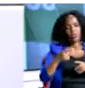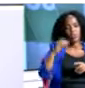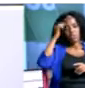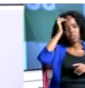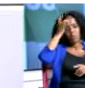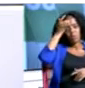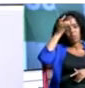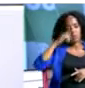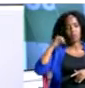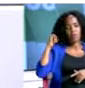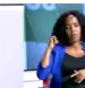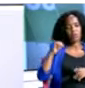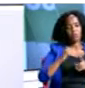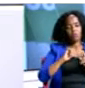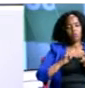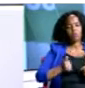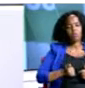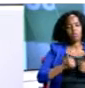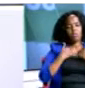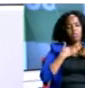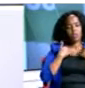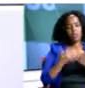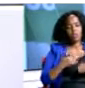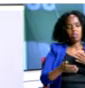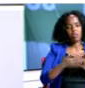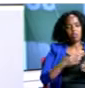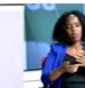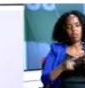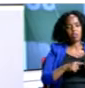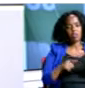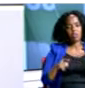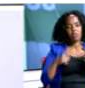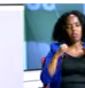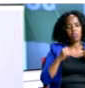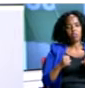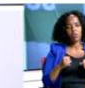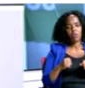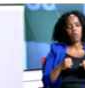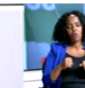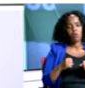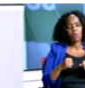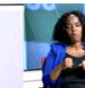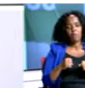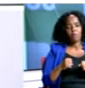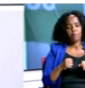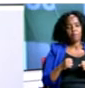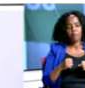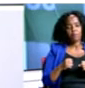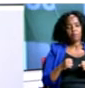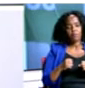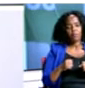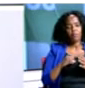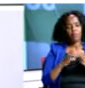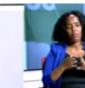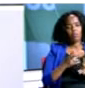biraa namoota irratti yeroo jiraatan namoonni kun akka salphaatti saaxilamuu ni danda'u. angin cincin